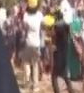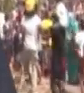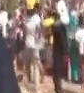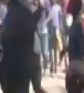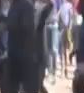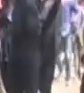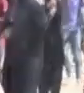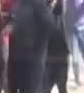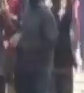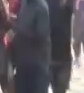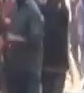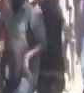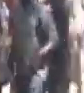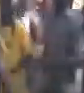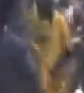Pasha.